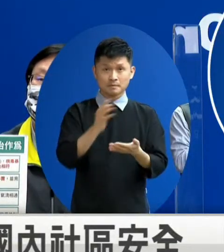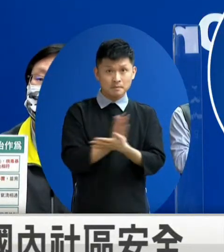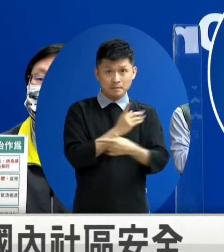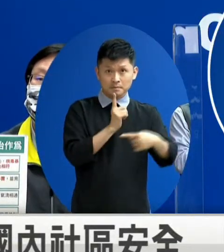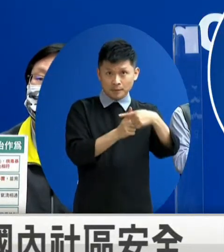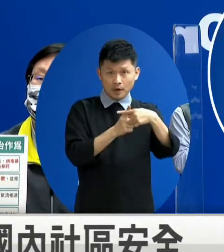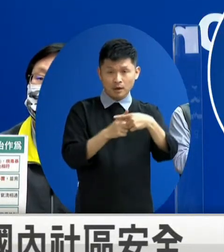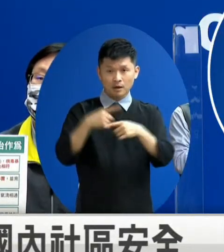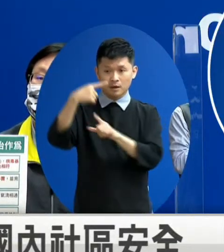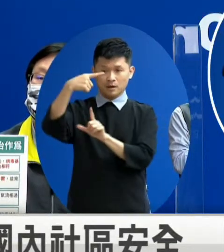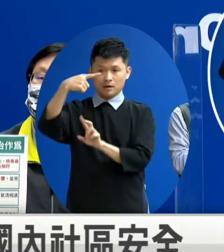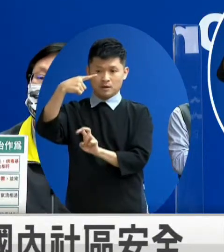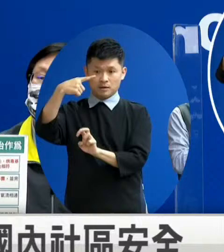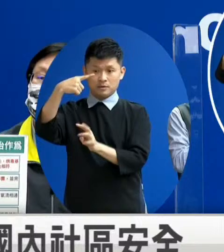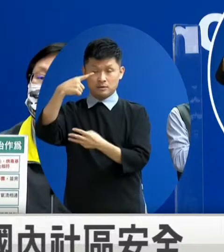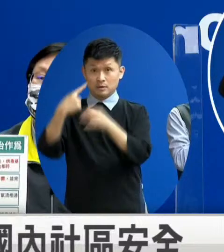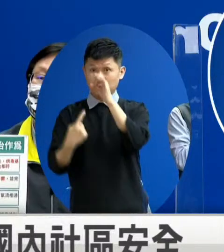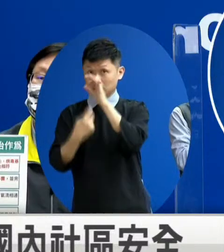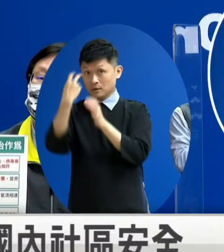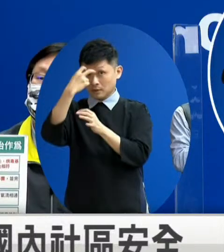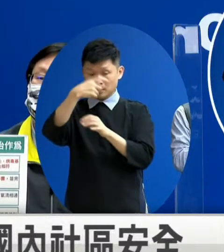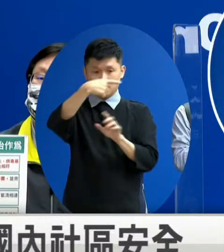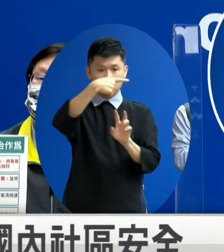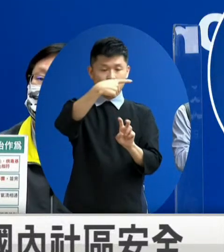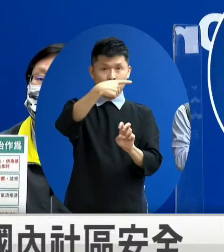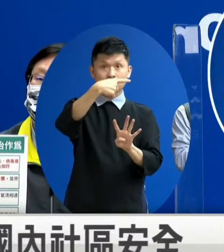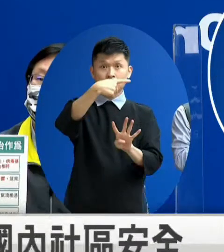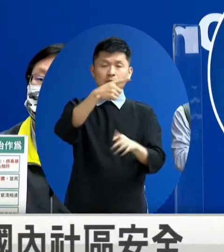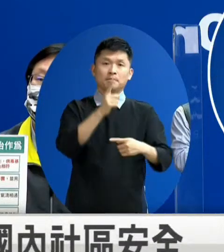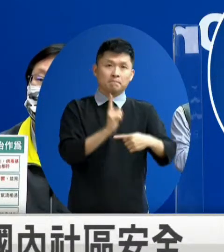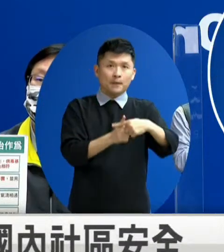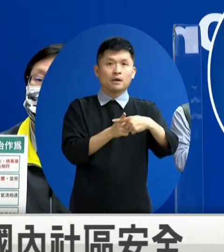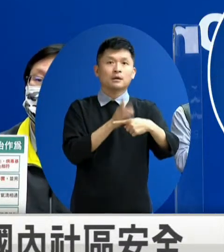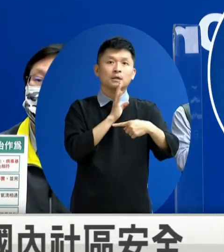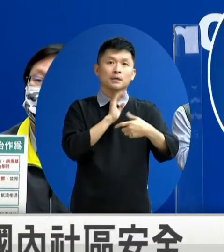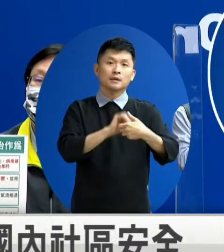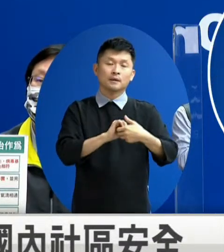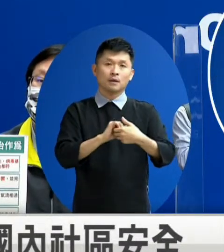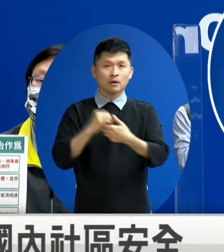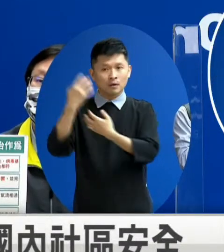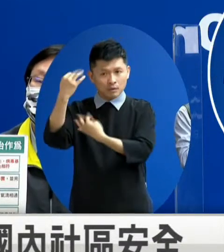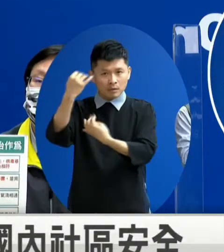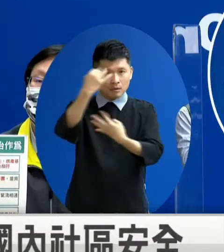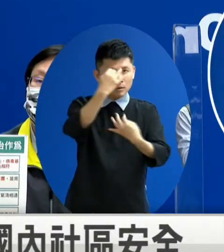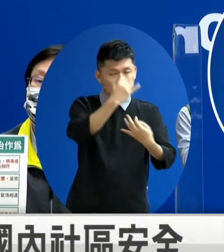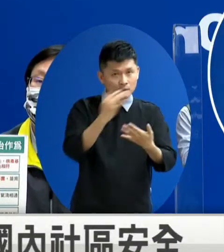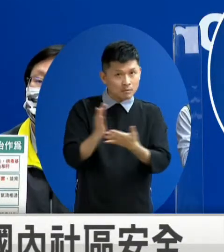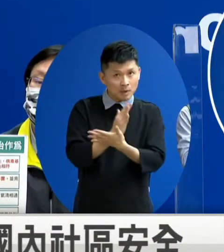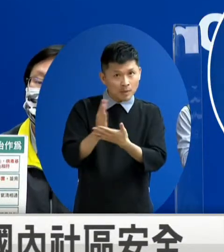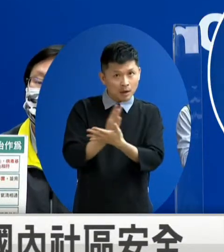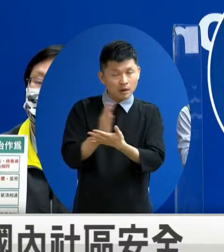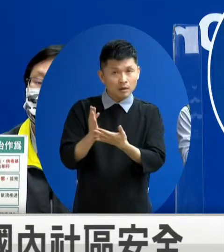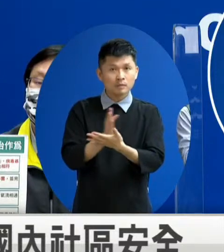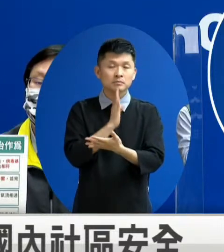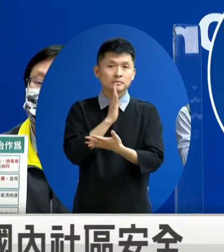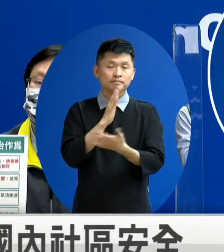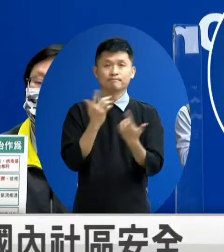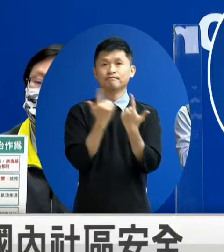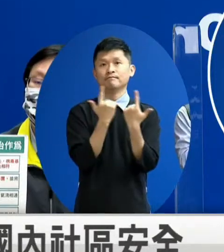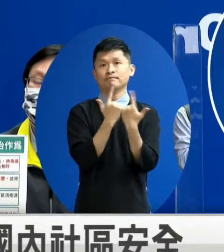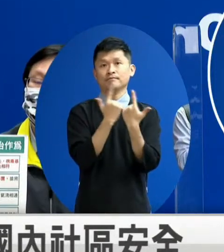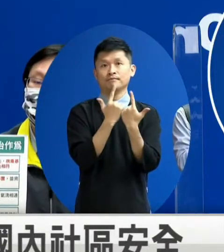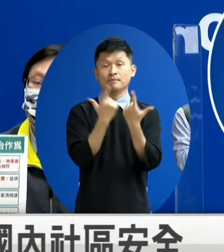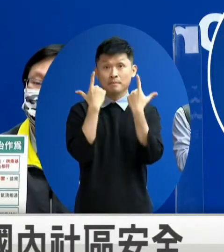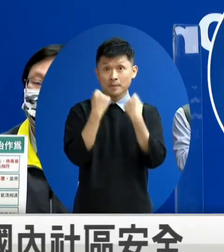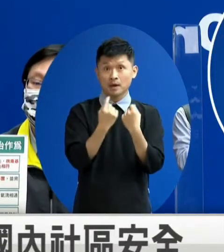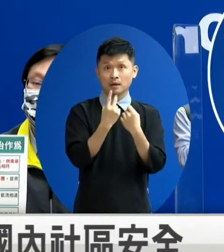性，23号采检，24号确认是阳性，所以大概时序上我们也都可以掌握这样的一个关联性。这是台北的这一起由两岸